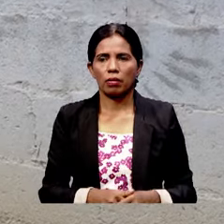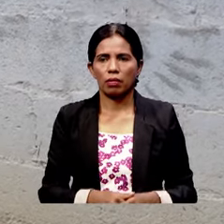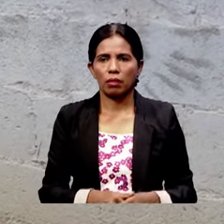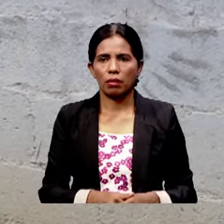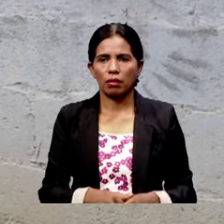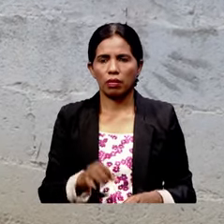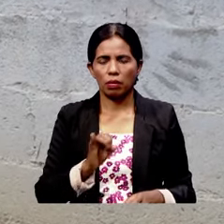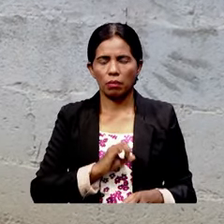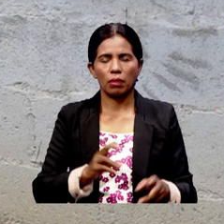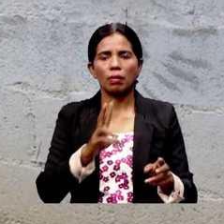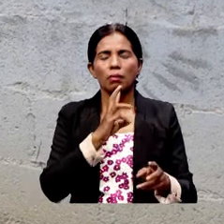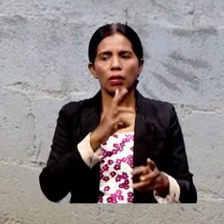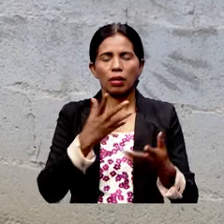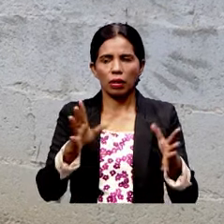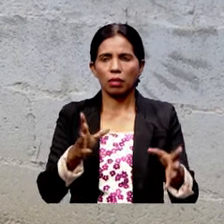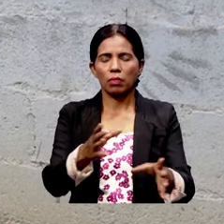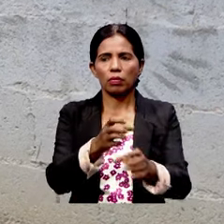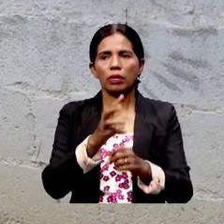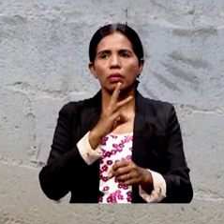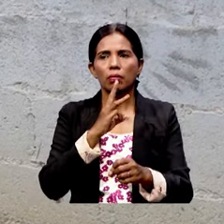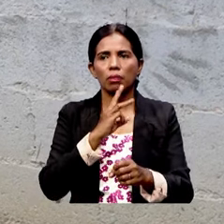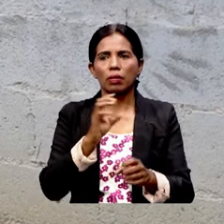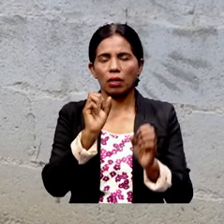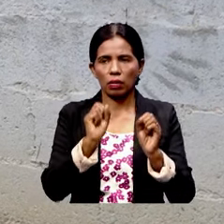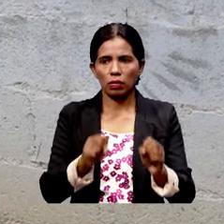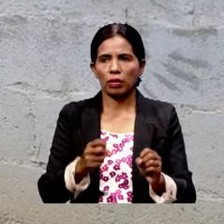Aku mai bayar lagi, abah kur tafali bayar mai uli kemau fikir tafali. Aida ni,